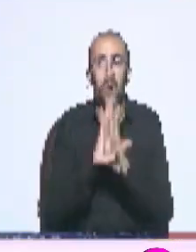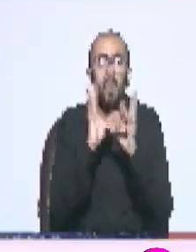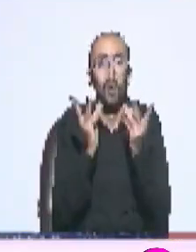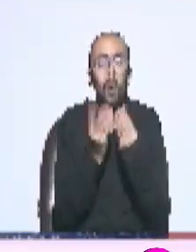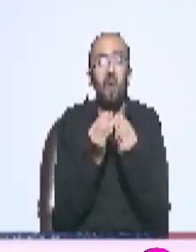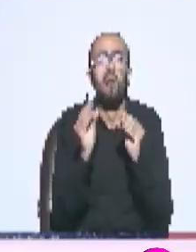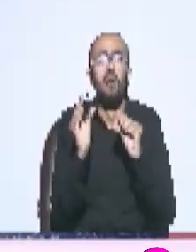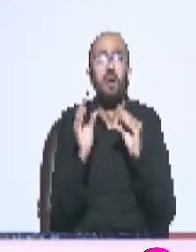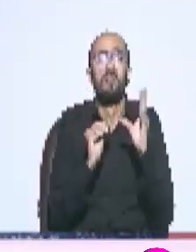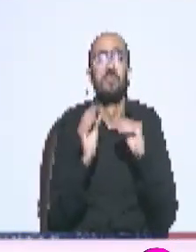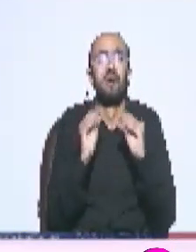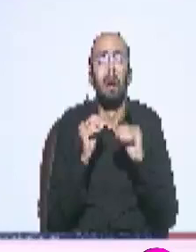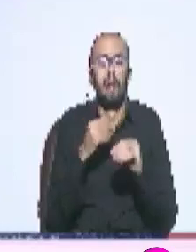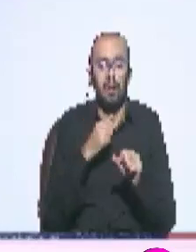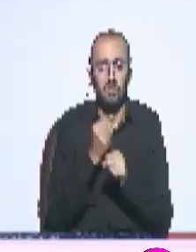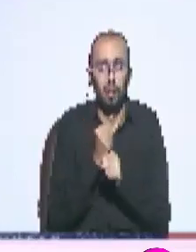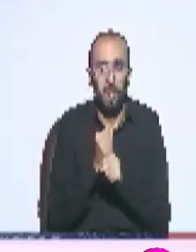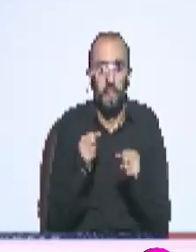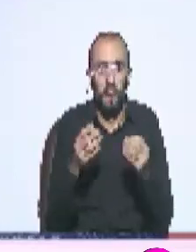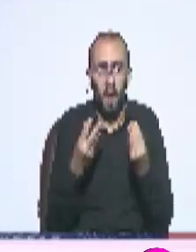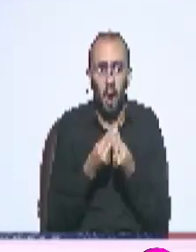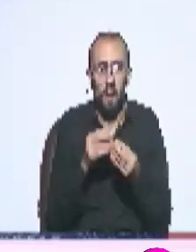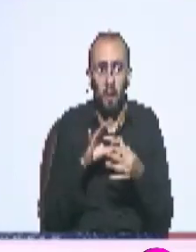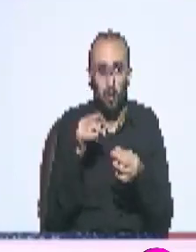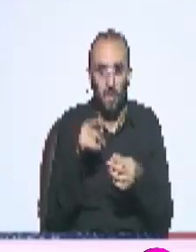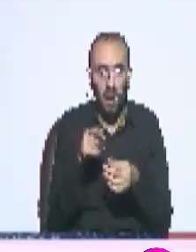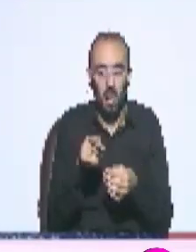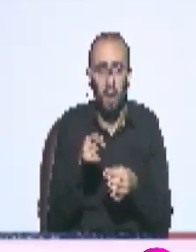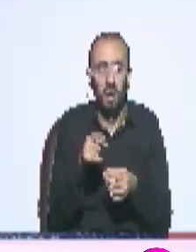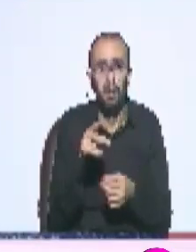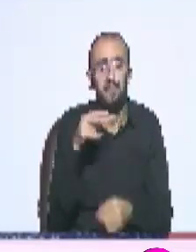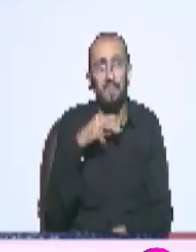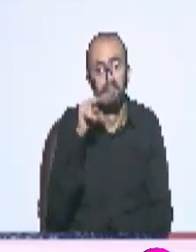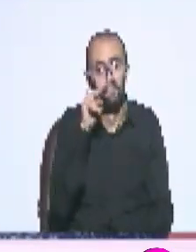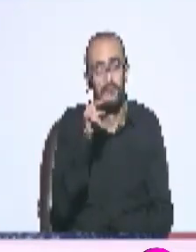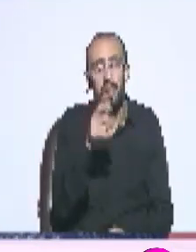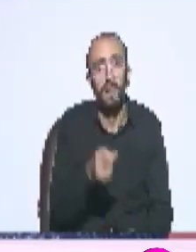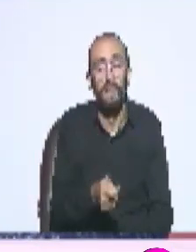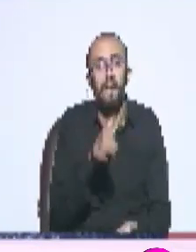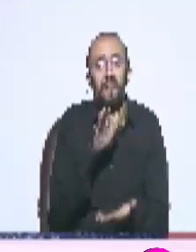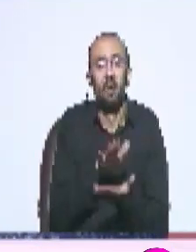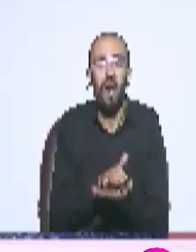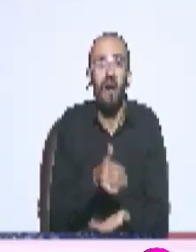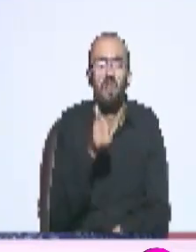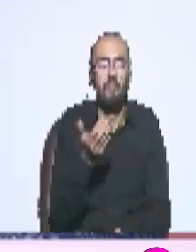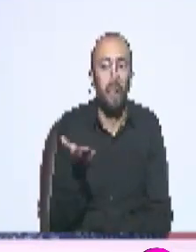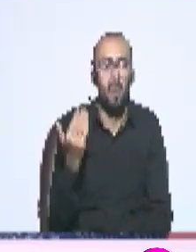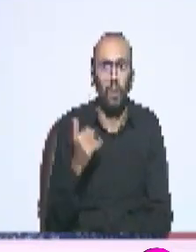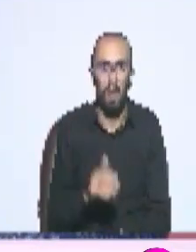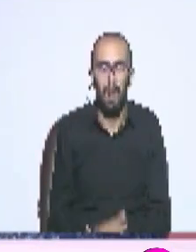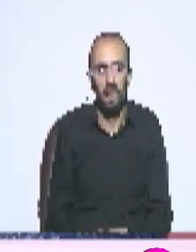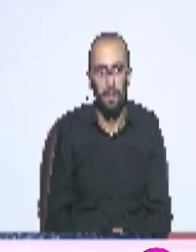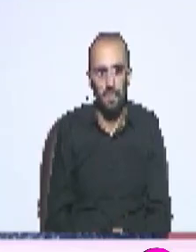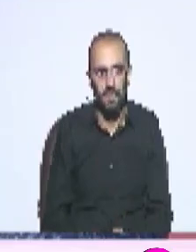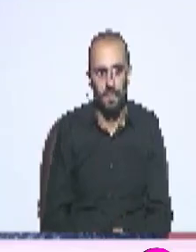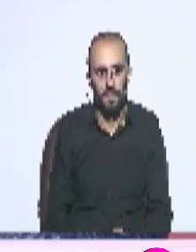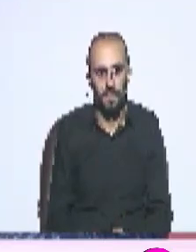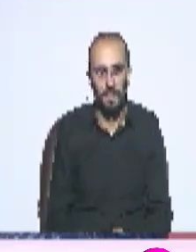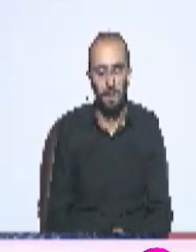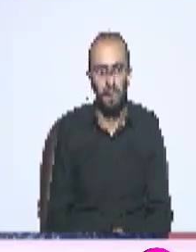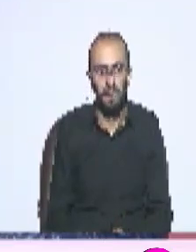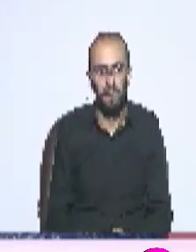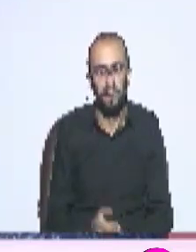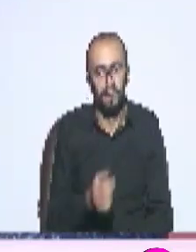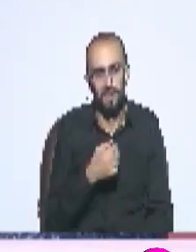اللي انا اشتغلت معاهم على حاجه زي كده عايز اقول لحضرتك ان هم لاقوا فرص احسن من اللي هم كانوا مترجين اه يعني انا